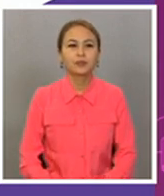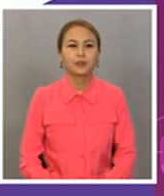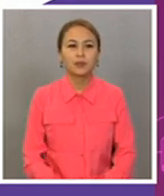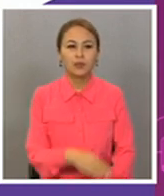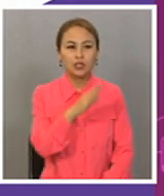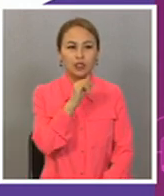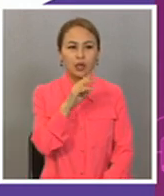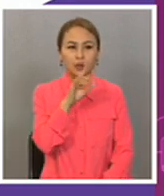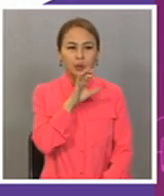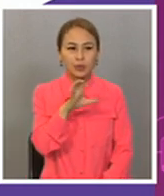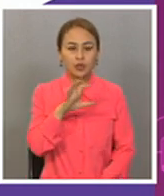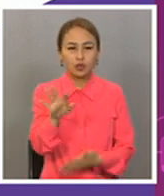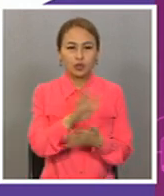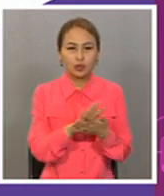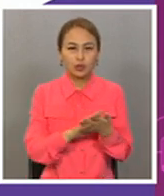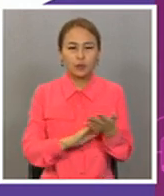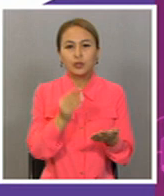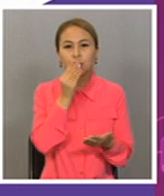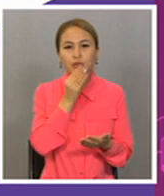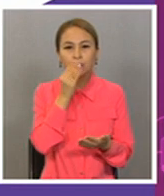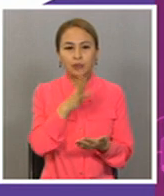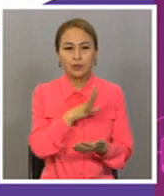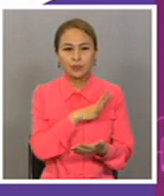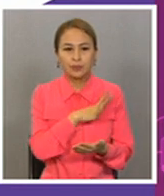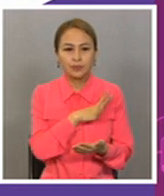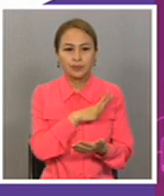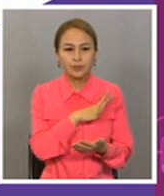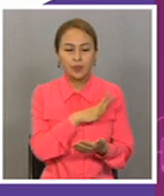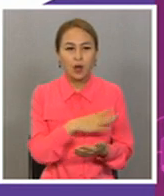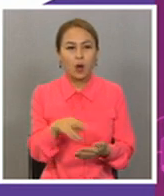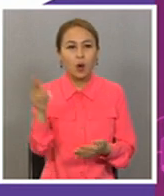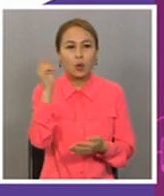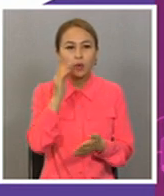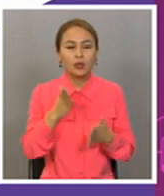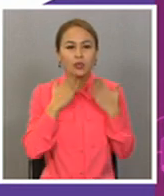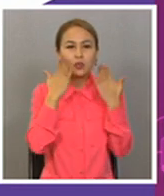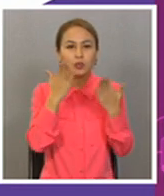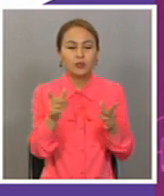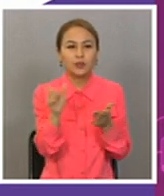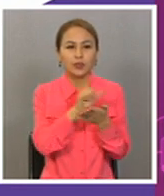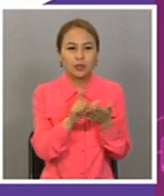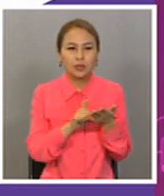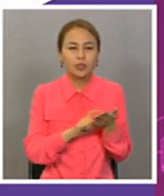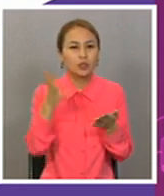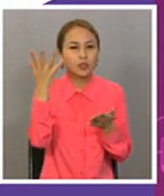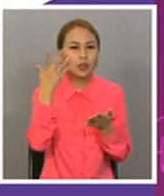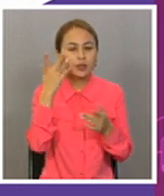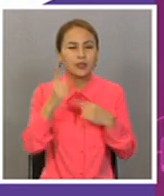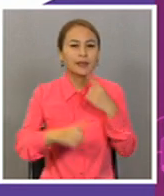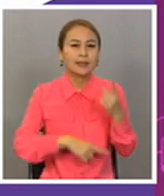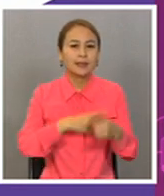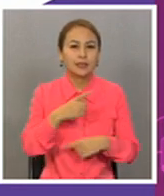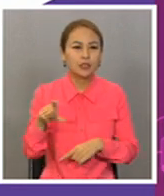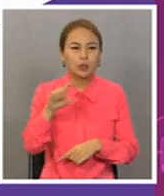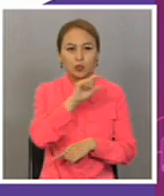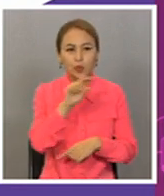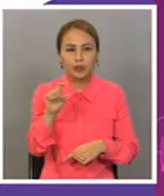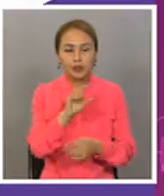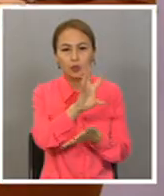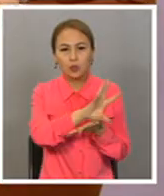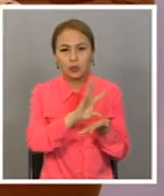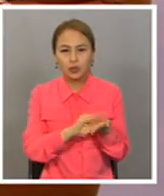Жандос жүзім жеді. Оқыған сөйлемдеріңді жазу жолының келесі жолдарына көшіріп